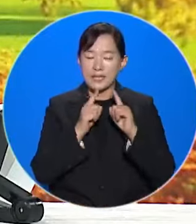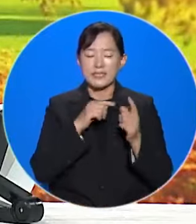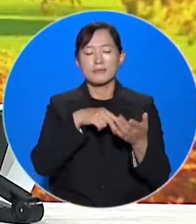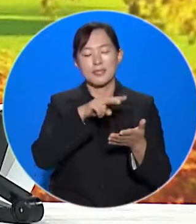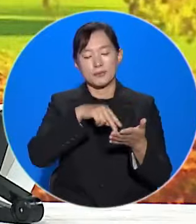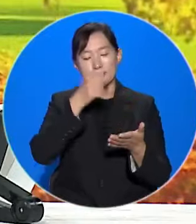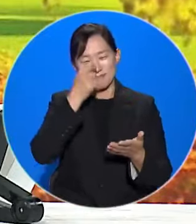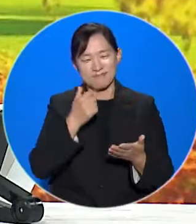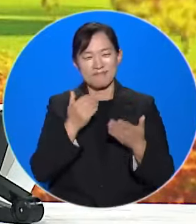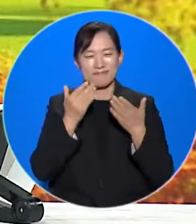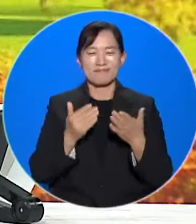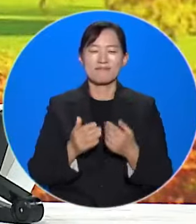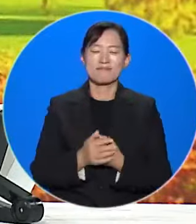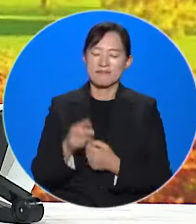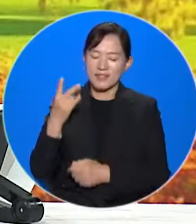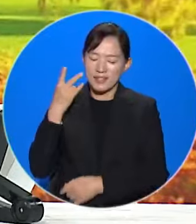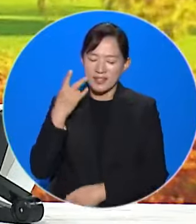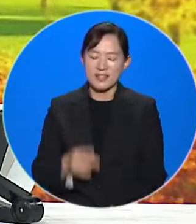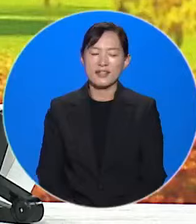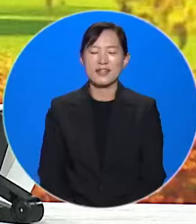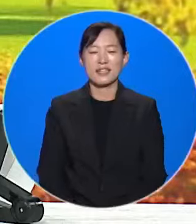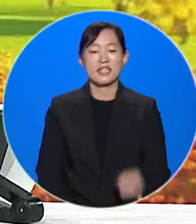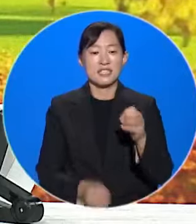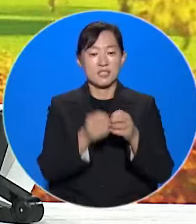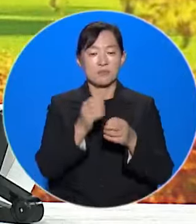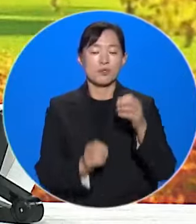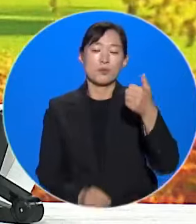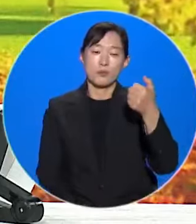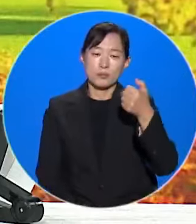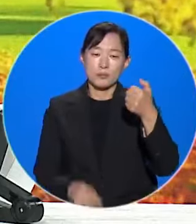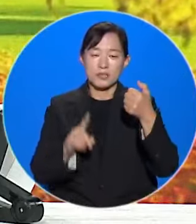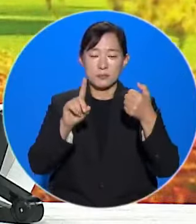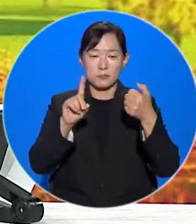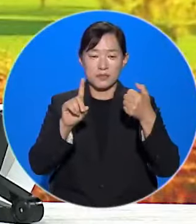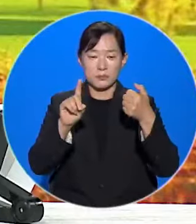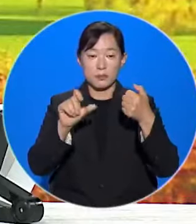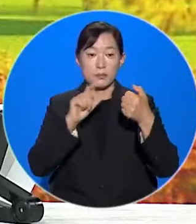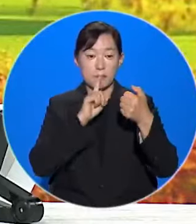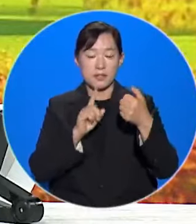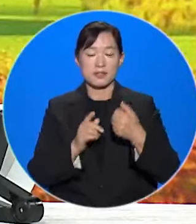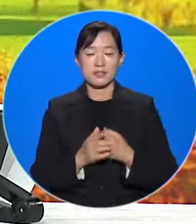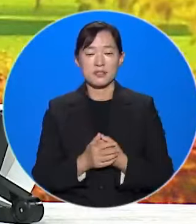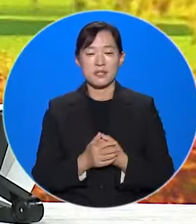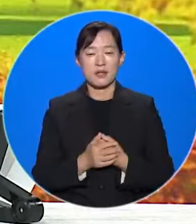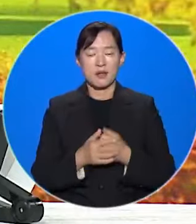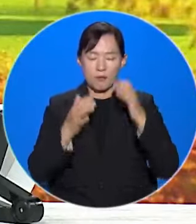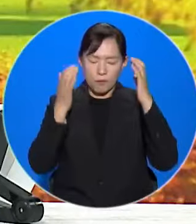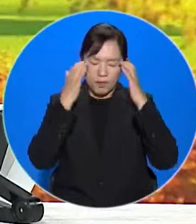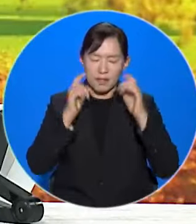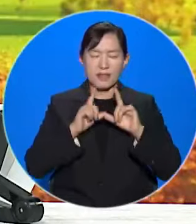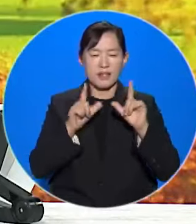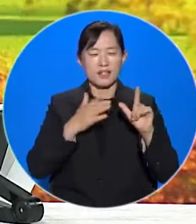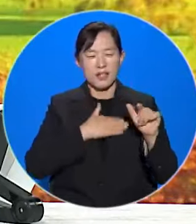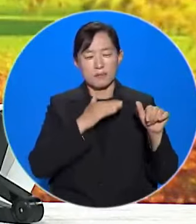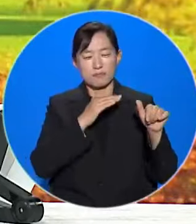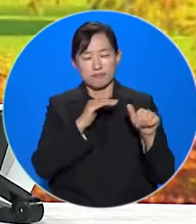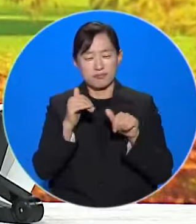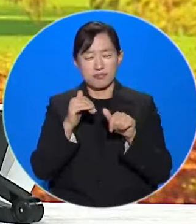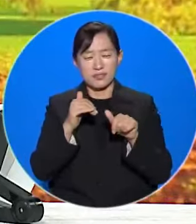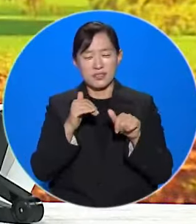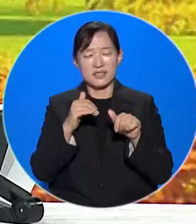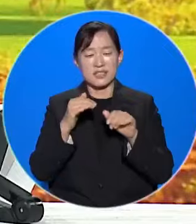읽고 그럼 기도하도록 할게요. 네. 네, 시편 50편 15절 말씀인데요. 네. 환난 날에 나를 부르라.